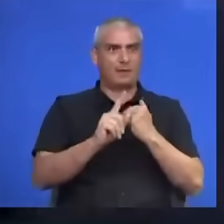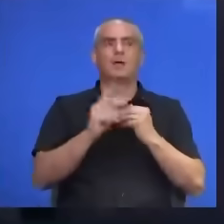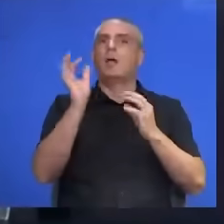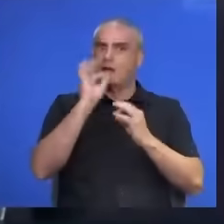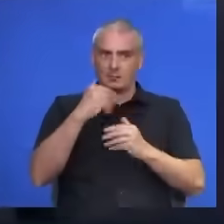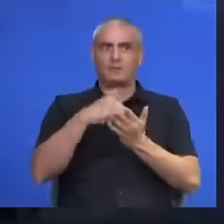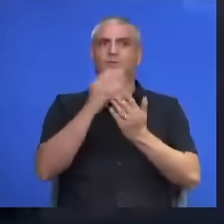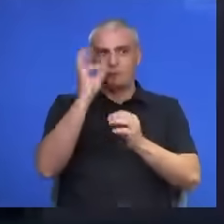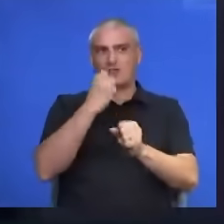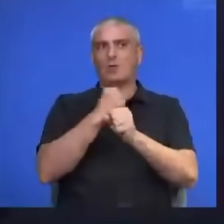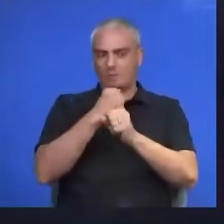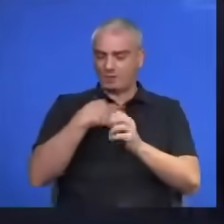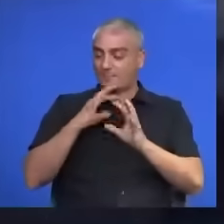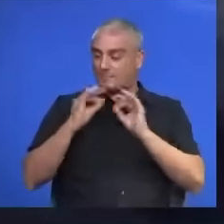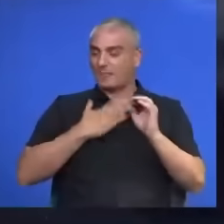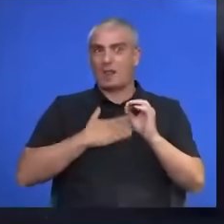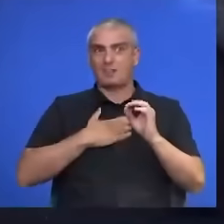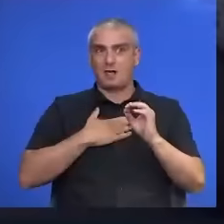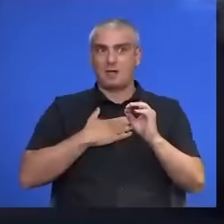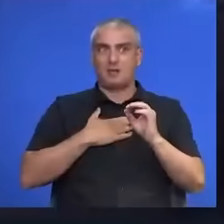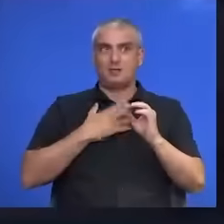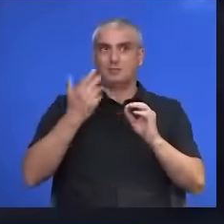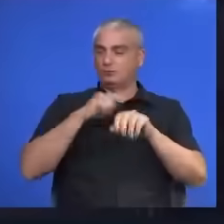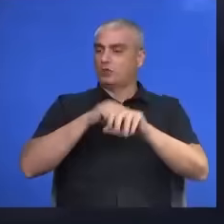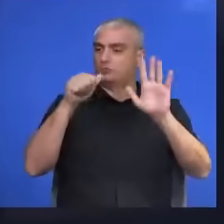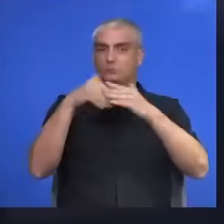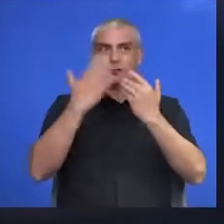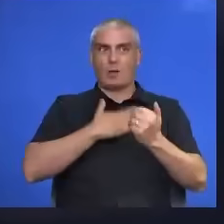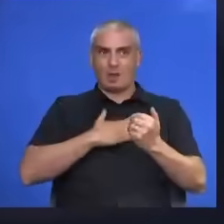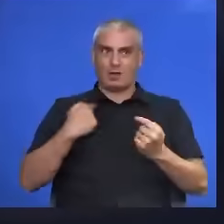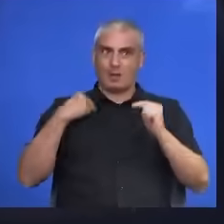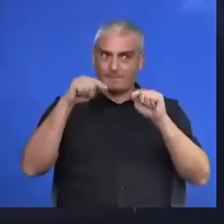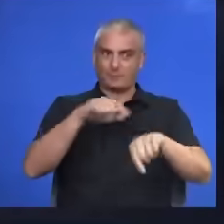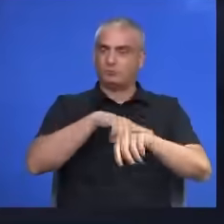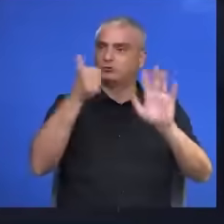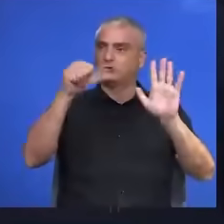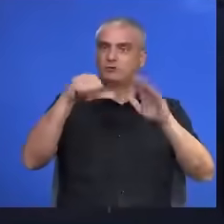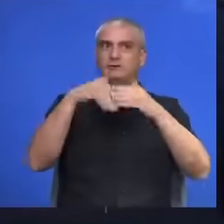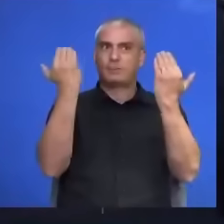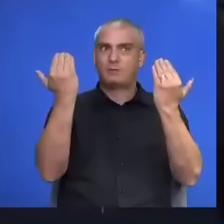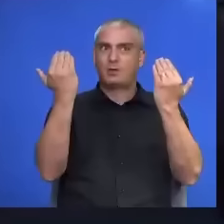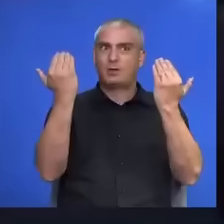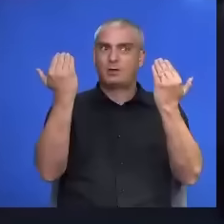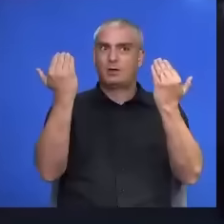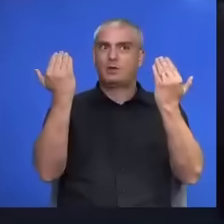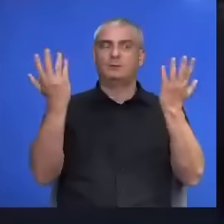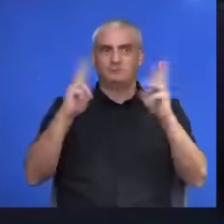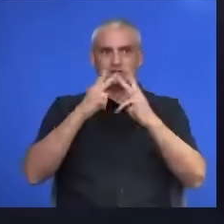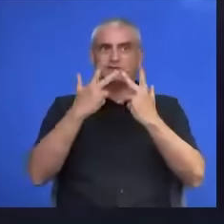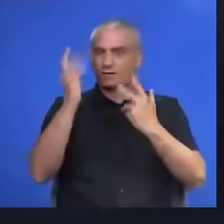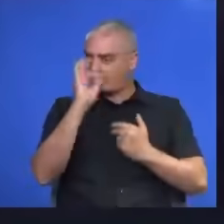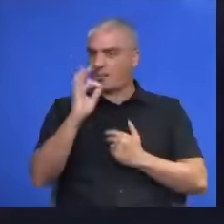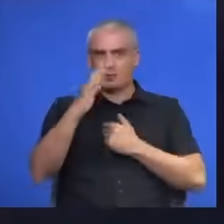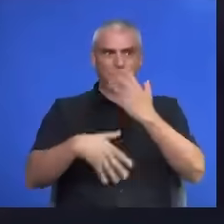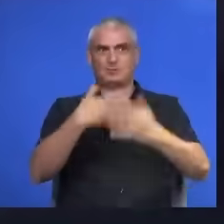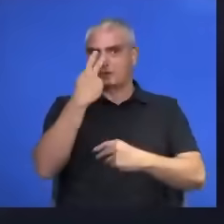פה מתחילת החג, מ-6 בבוקר בחג, הגענו לפה ב-6:30 בבוקר. צוותים עדיין, אתה רואה כמו שאני רב עם